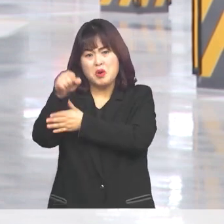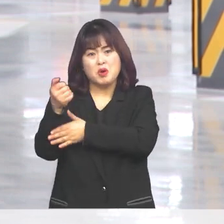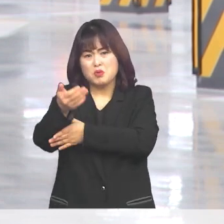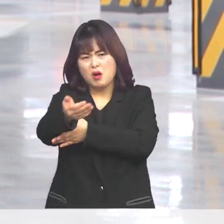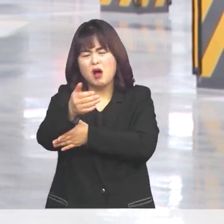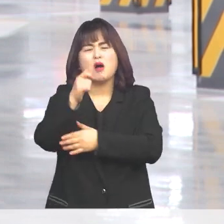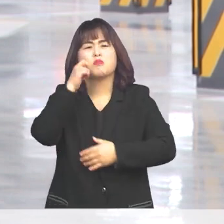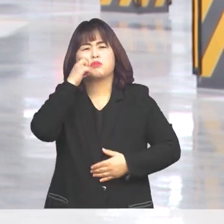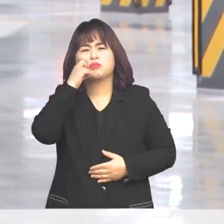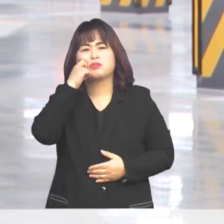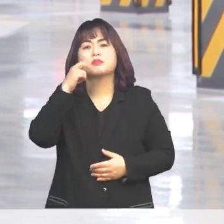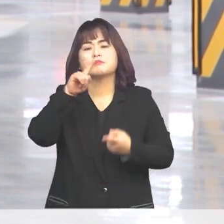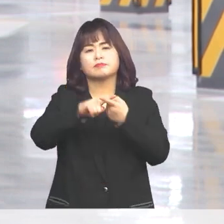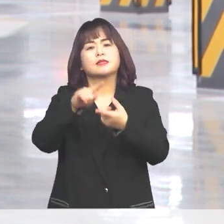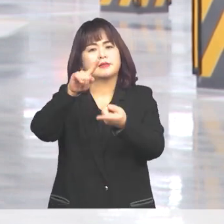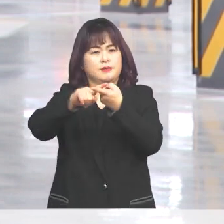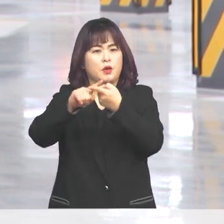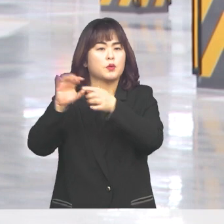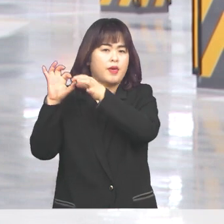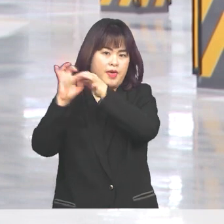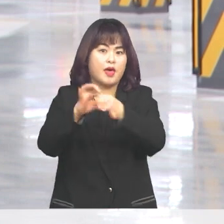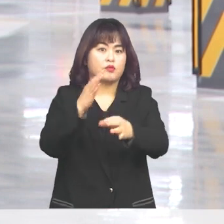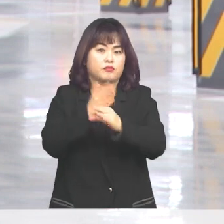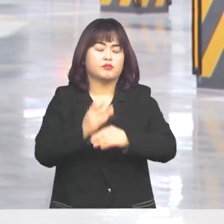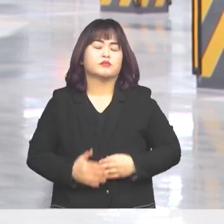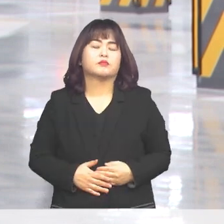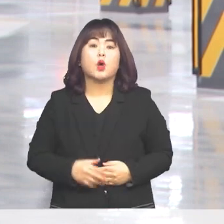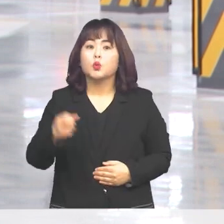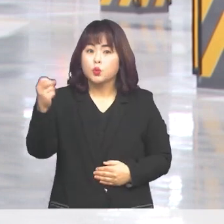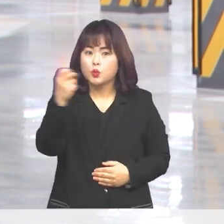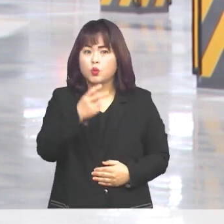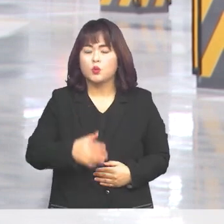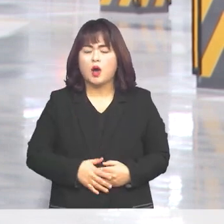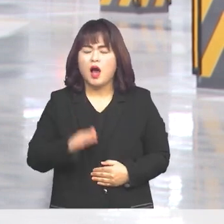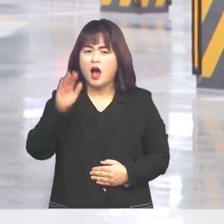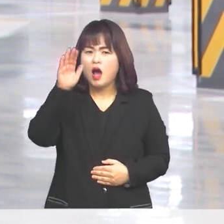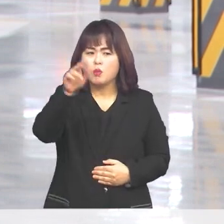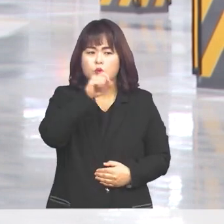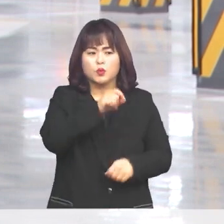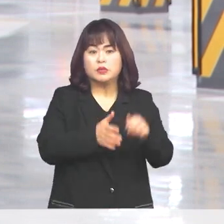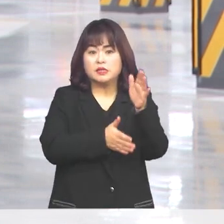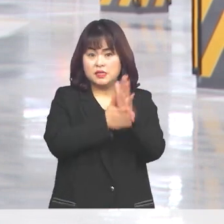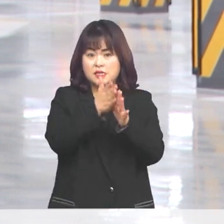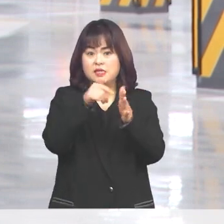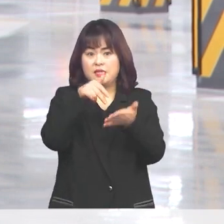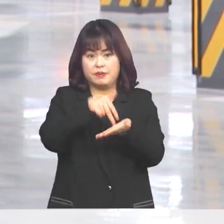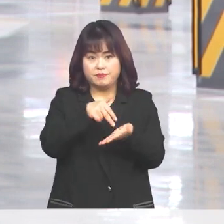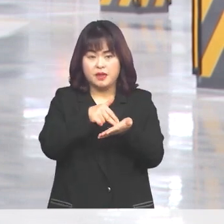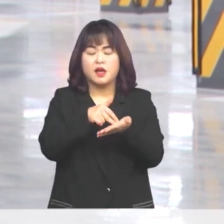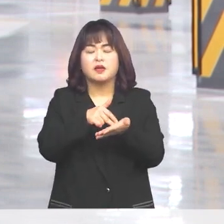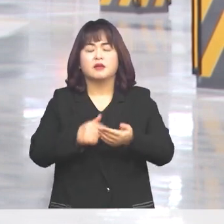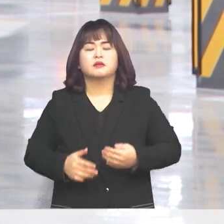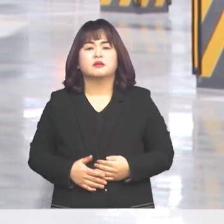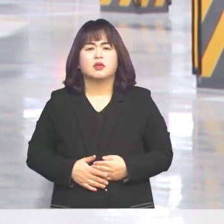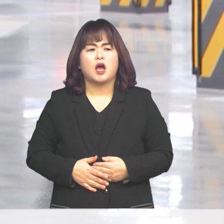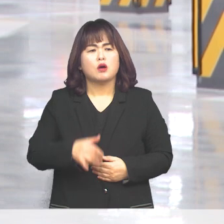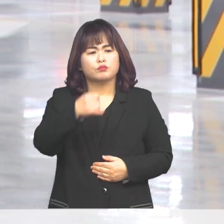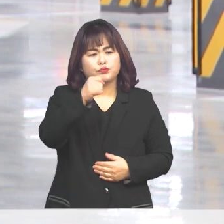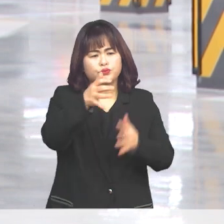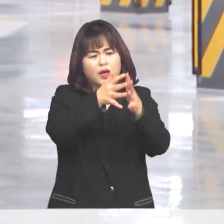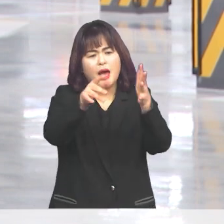않겠다는 입장 역시 확고합니다. 그리고 앞으로 우리 용인특례시에서는